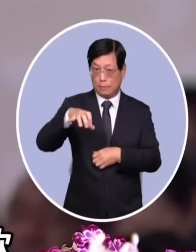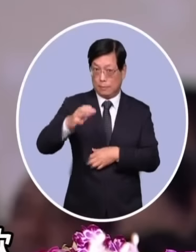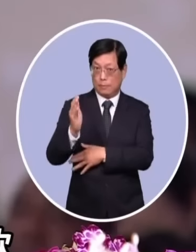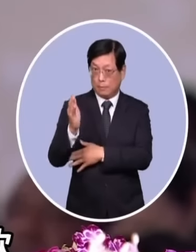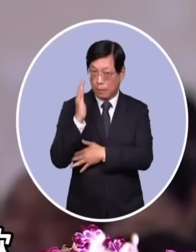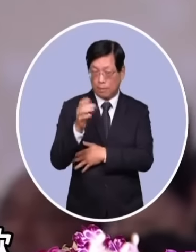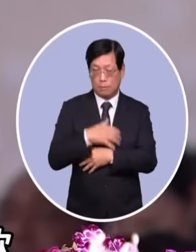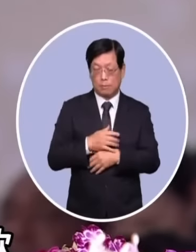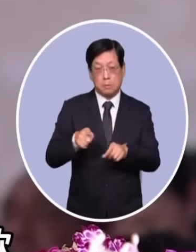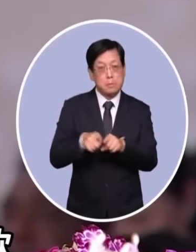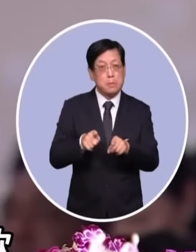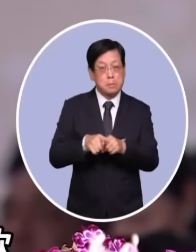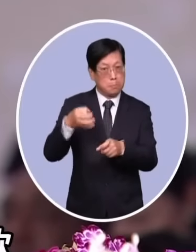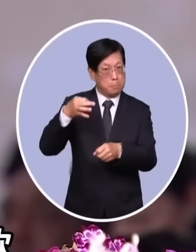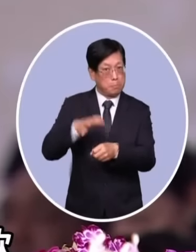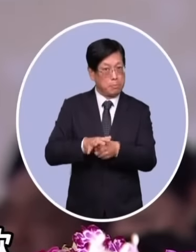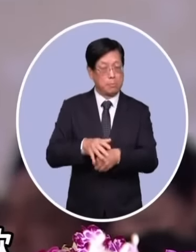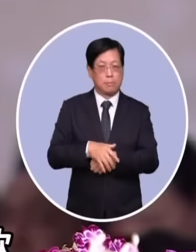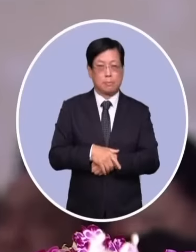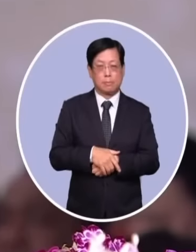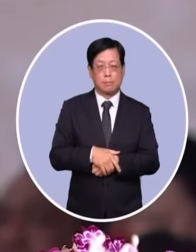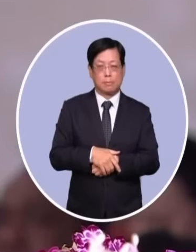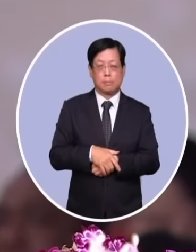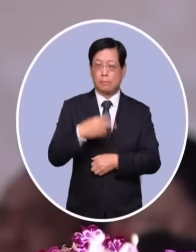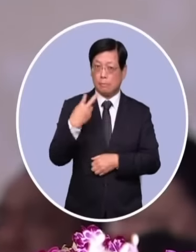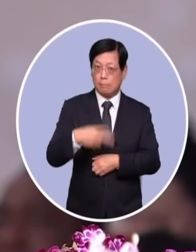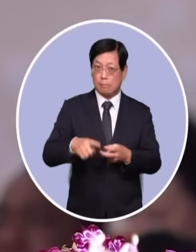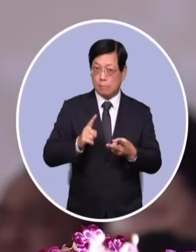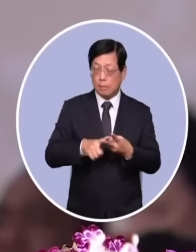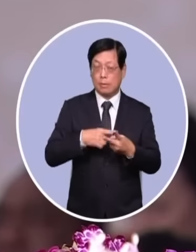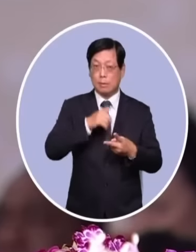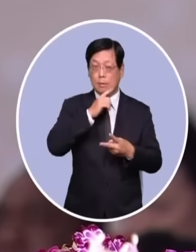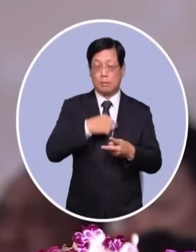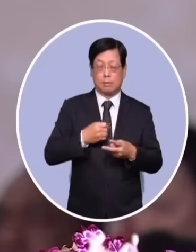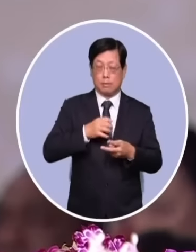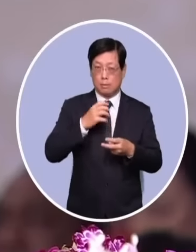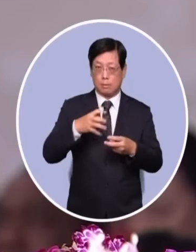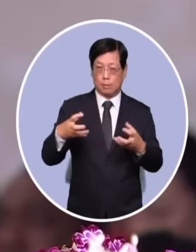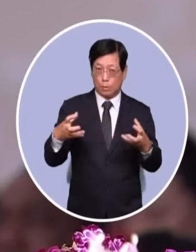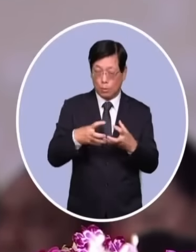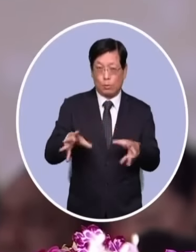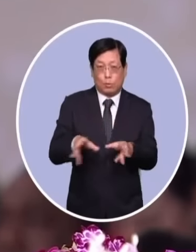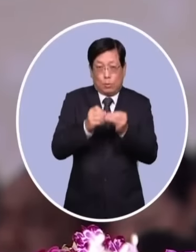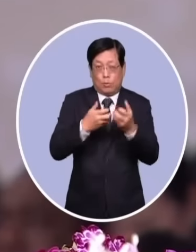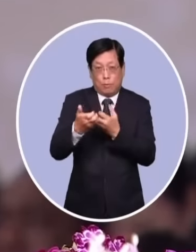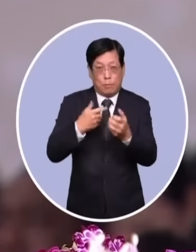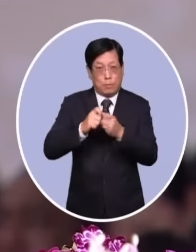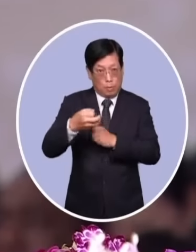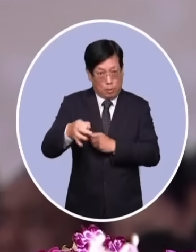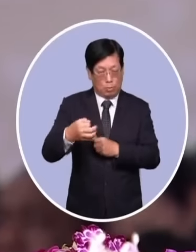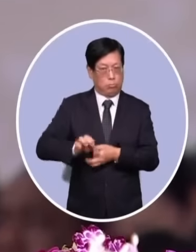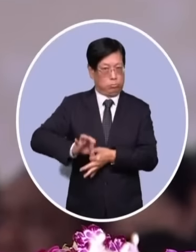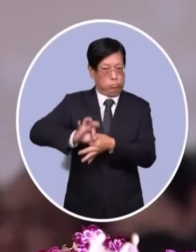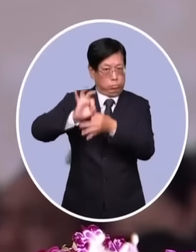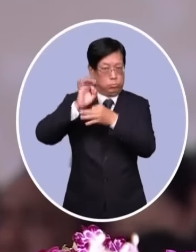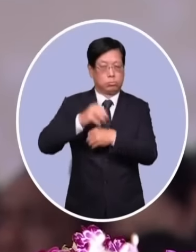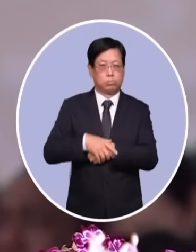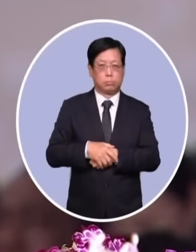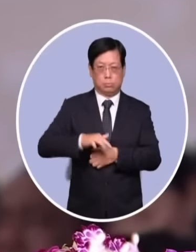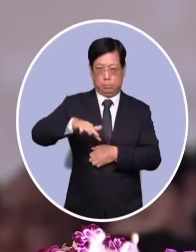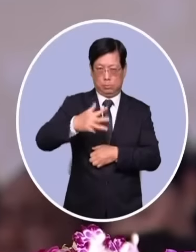政府的一般性补助款以及普通统筹分配税款，大幅增加